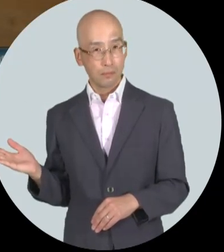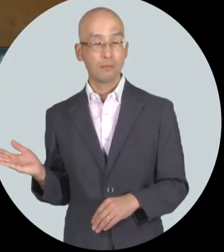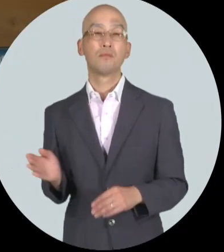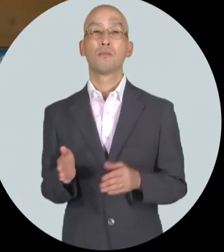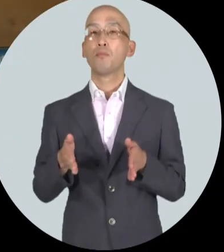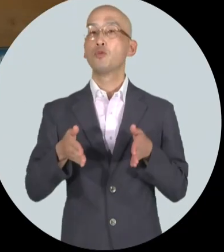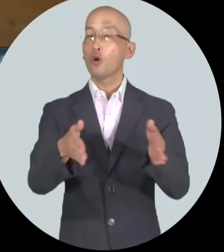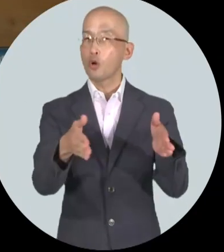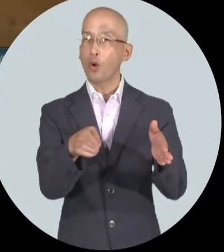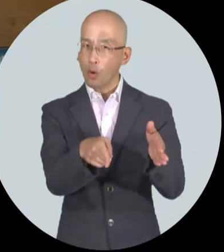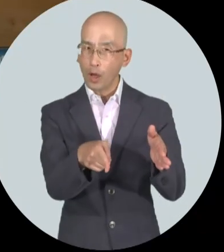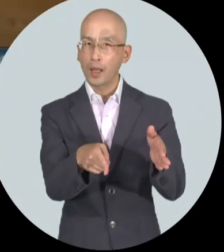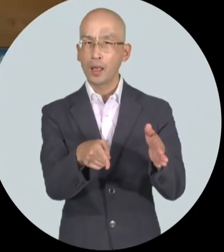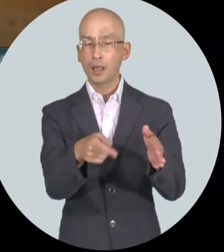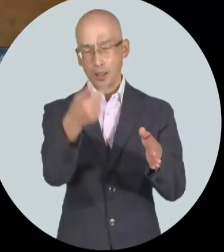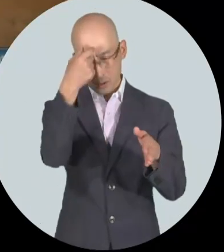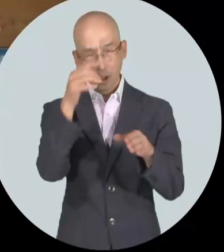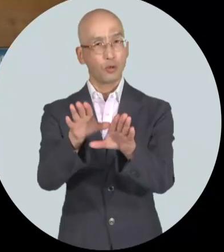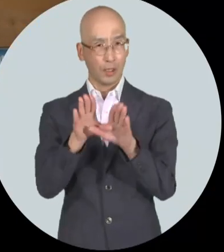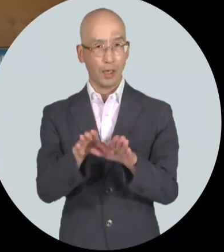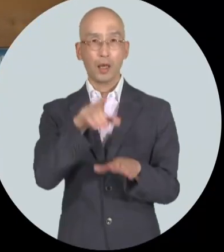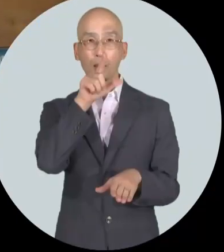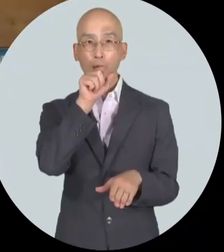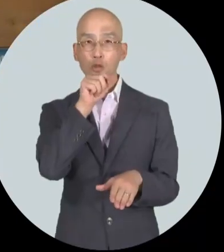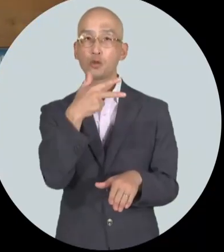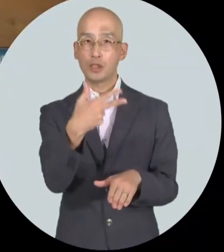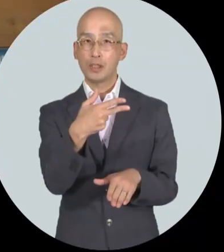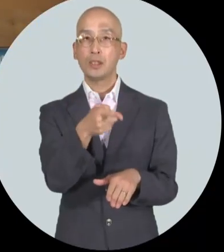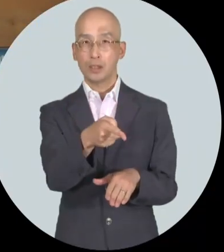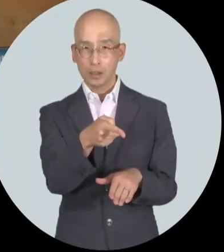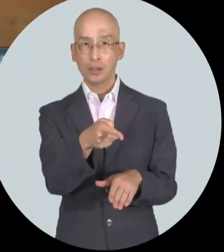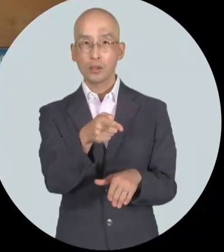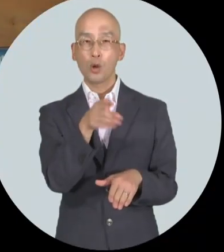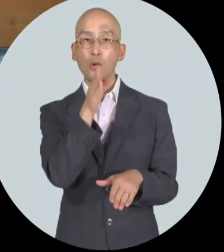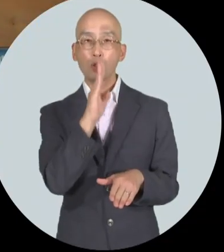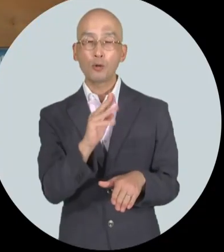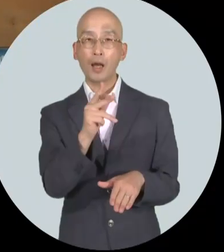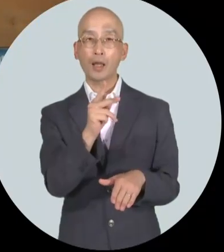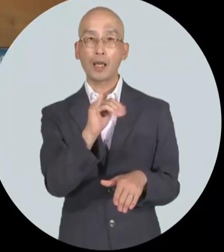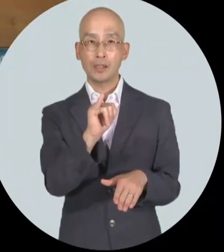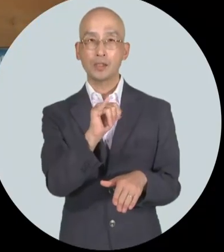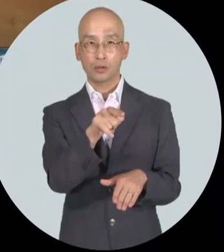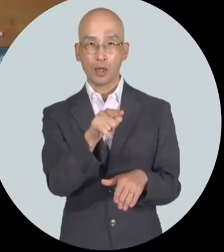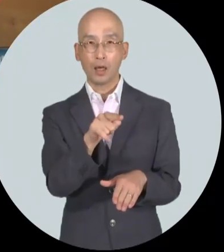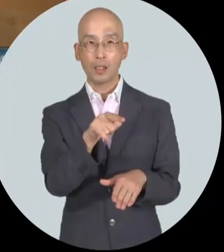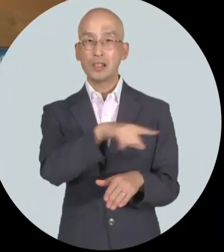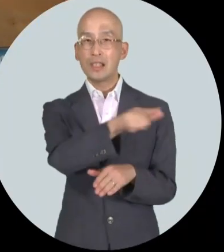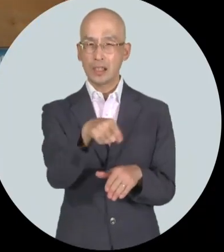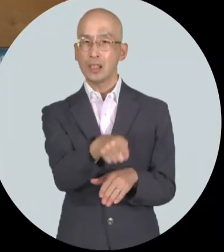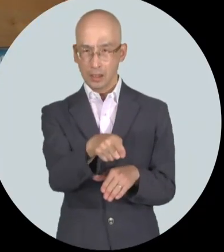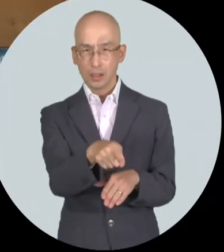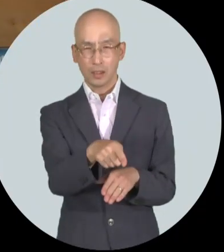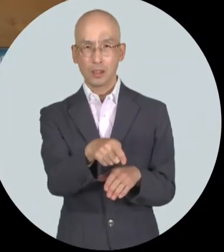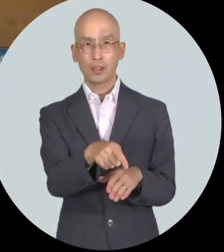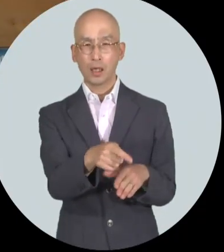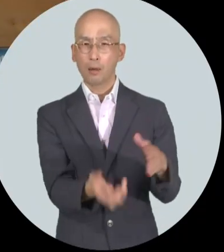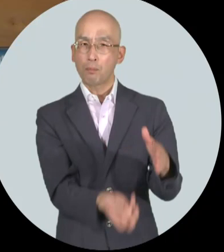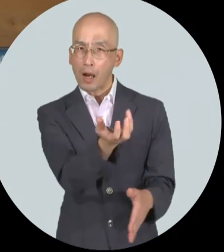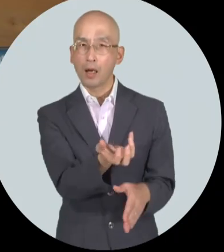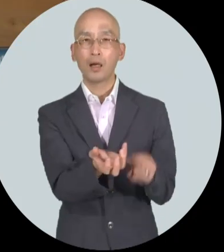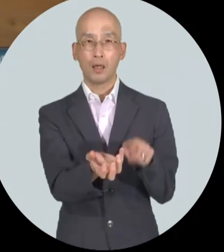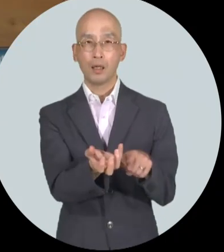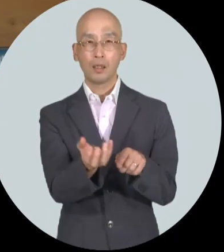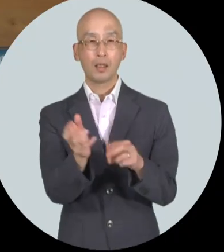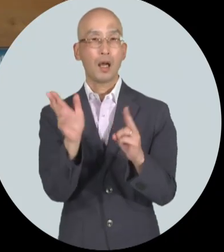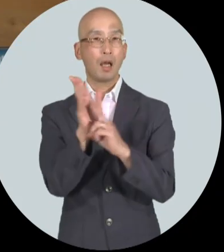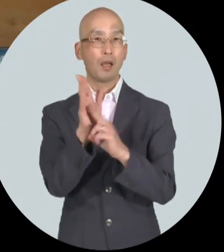これは被災しまして、舞鶴市の桑貝上地区が、 で孤立集落発生しました。また綾部でも孤